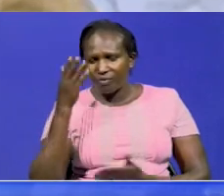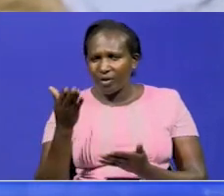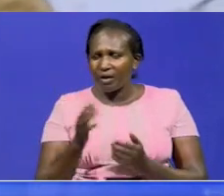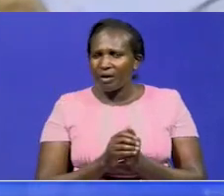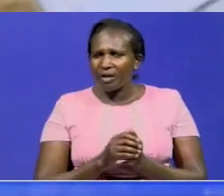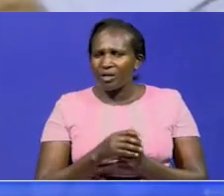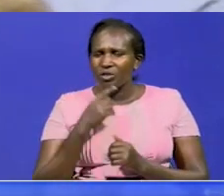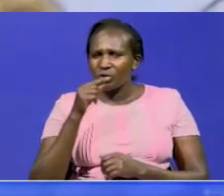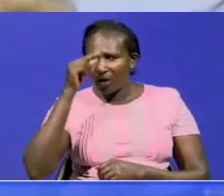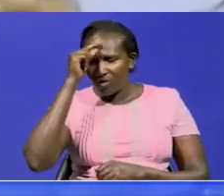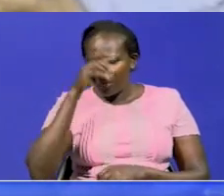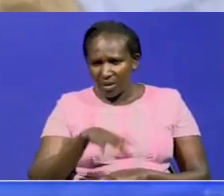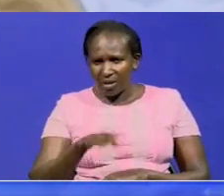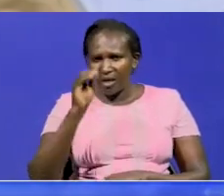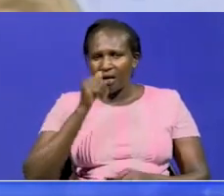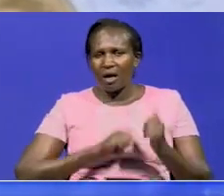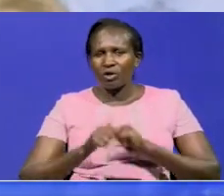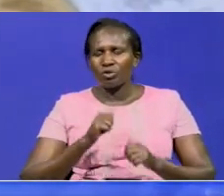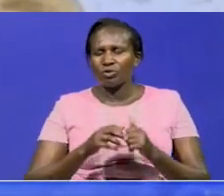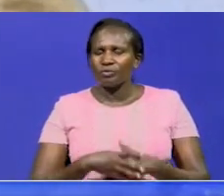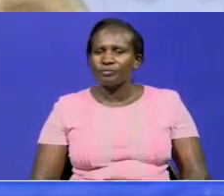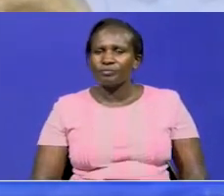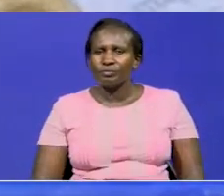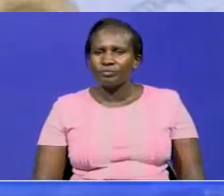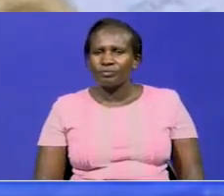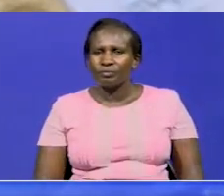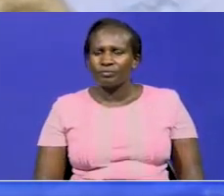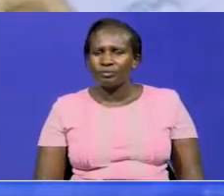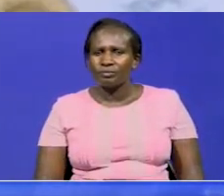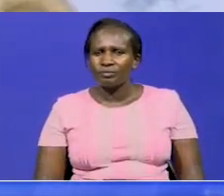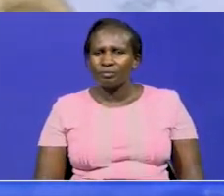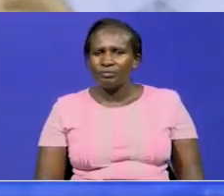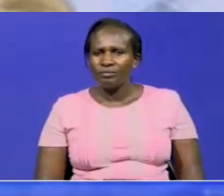ili serikali ichukue hatua. Kwa sababu kwa saa hii tunahofia maisha yetu iko hatarini.